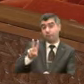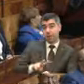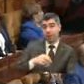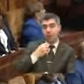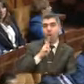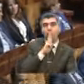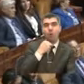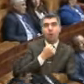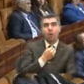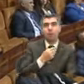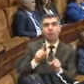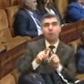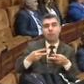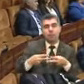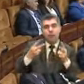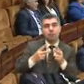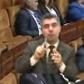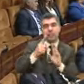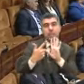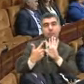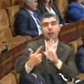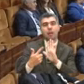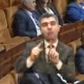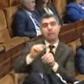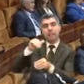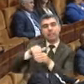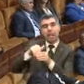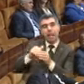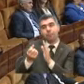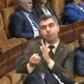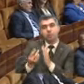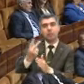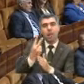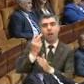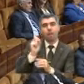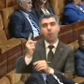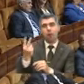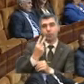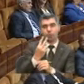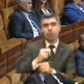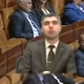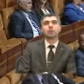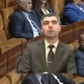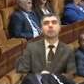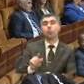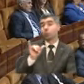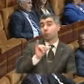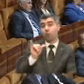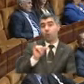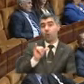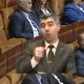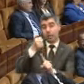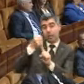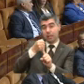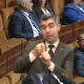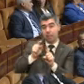الحكومة بتفعيل الفصل 17 في أفق الانتخابات التشريعية 2021؟ وماذا أعدت لذلك على